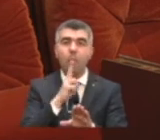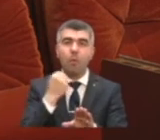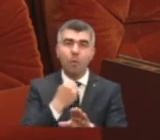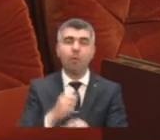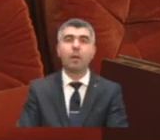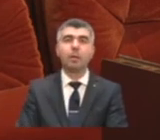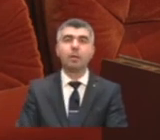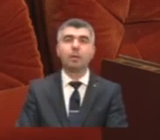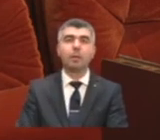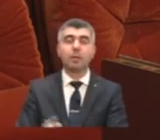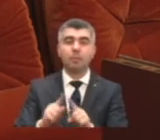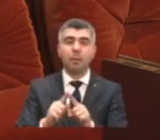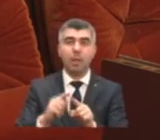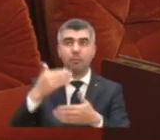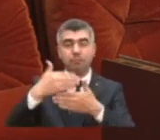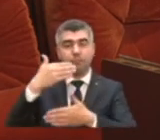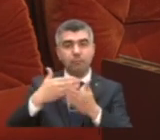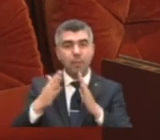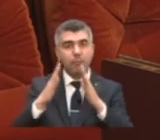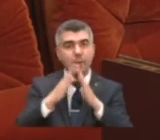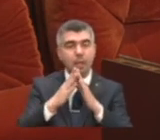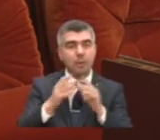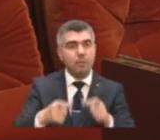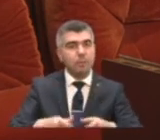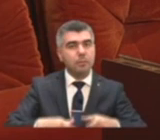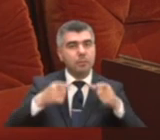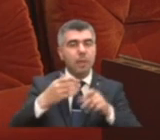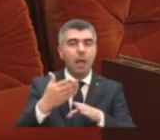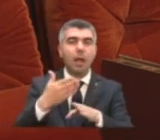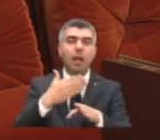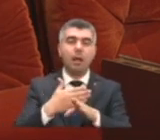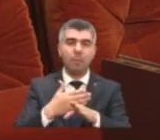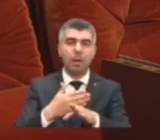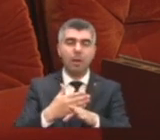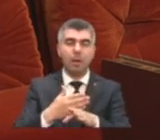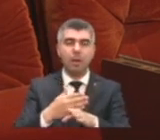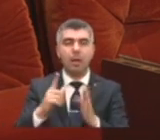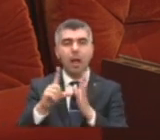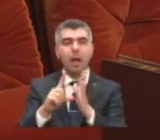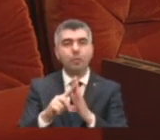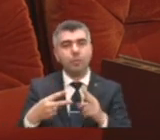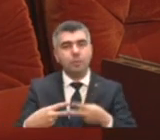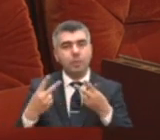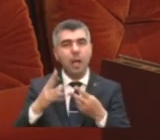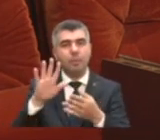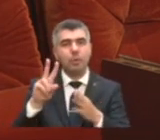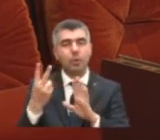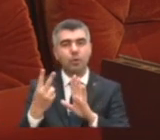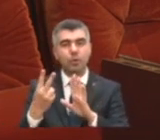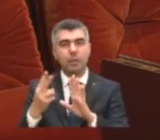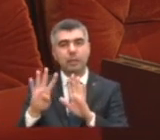وأن تكون هذه التجزئة تنجزات قبل من إصدار القانون 2590. إلا كانوا هاد